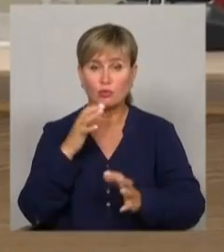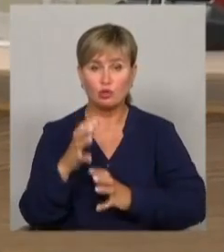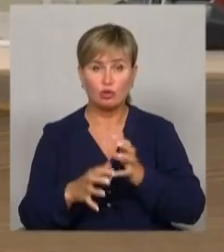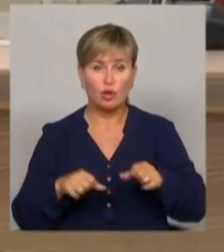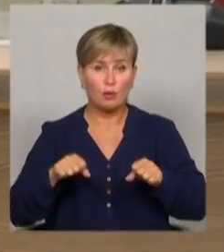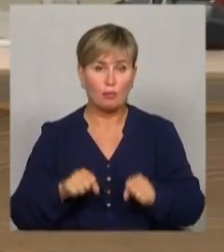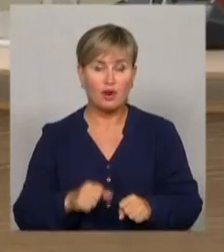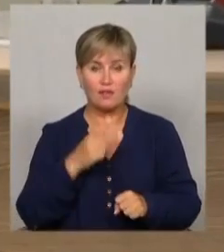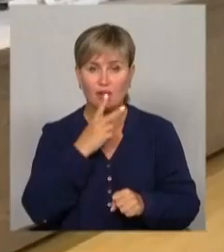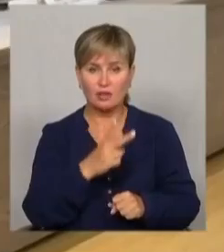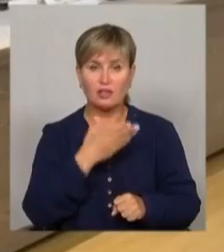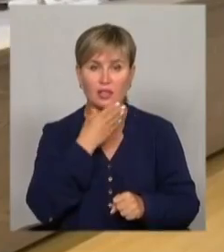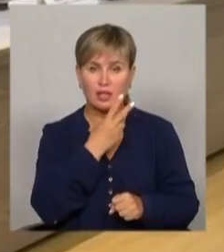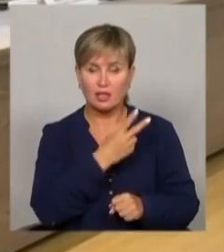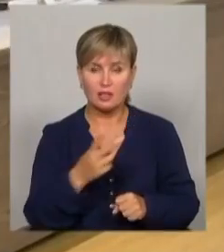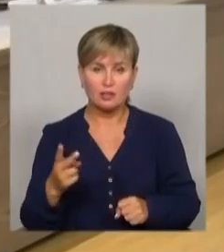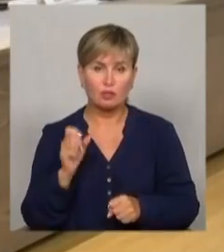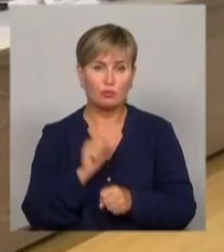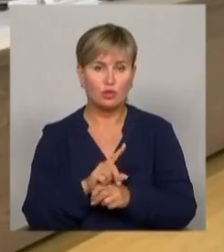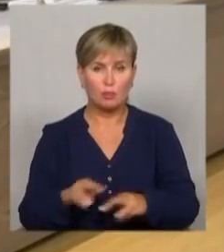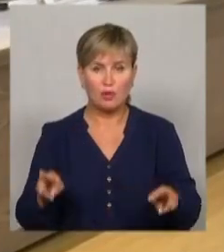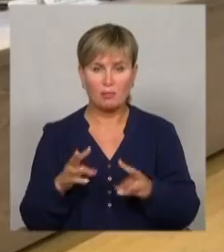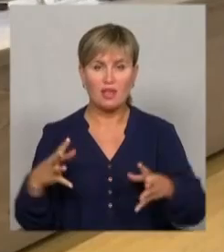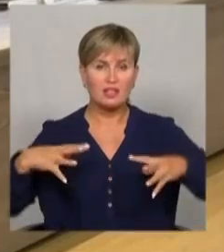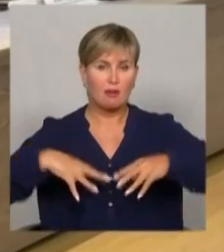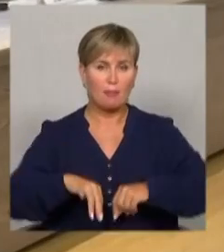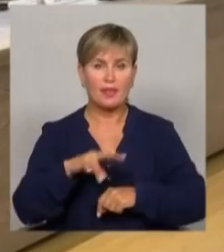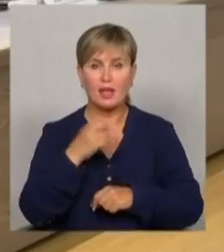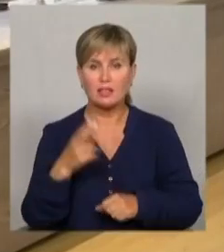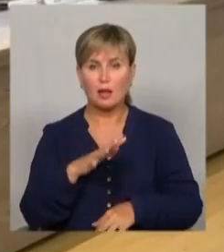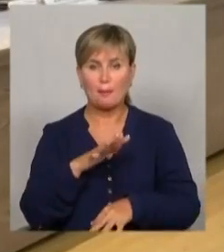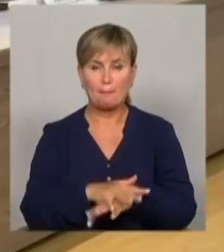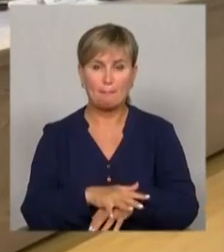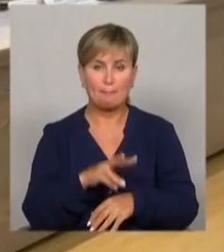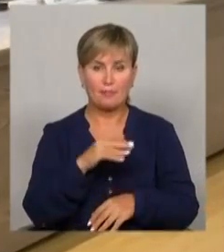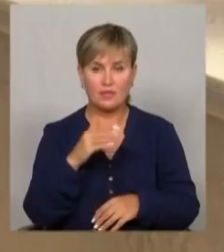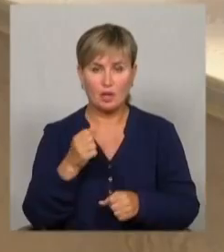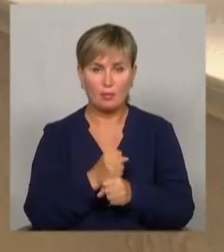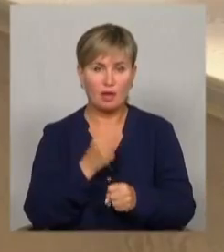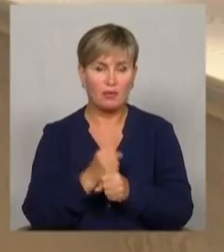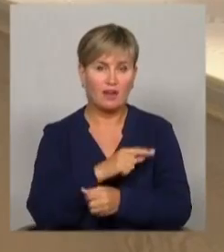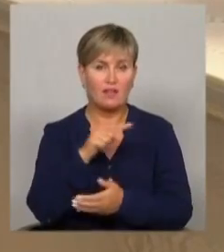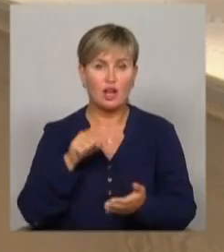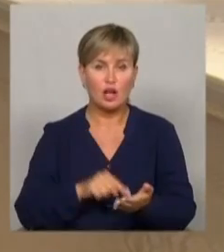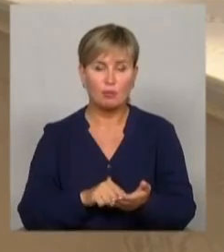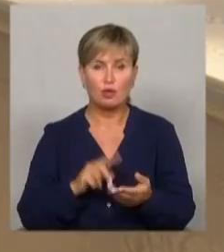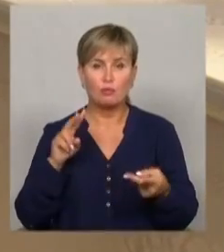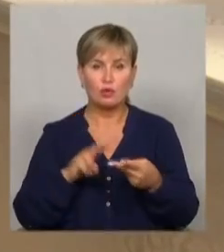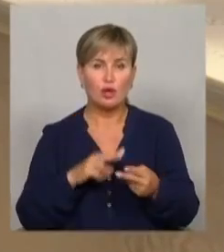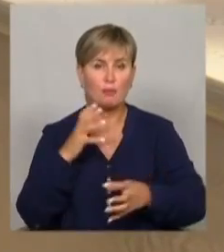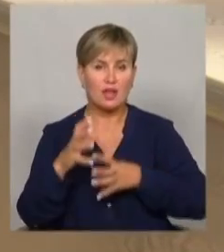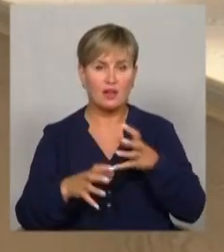правом выглядит привлекательной поручаю правительству совместно с национальным банком и мфц проработать вопрос подключения к мировой